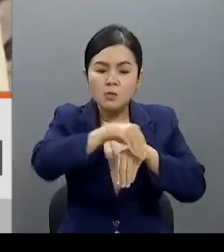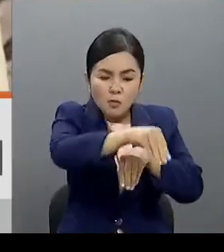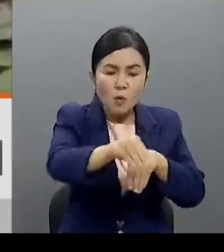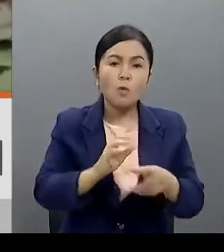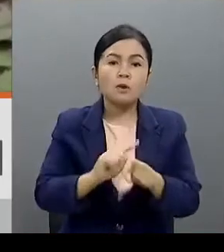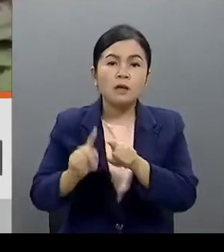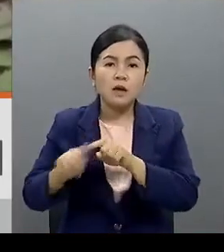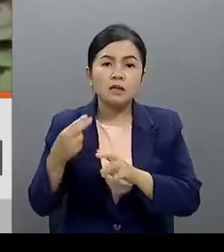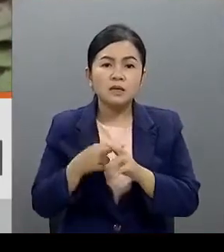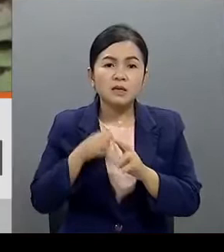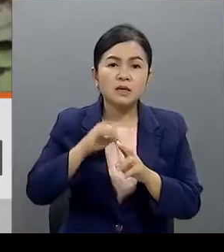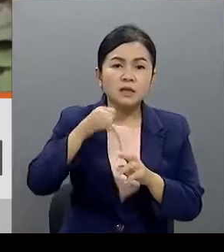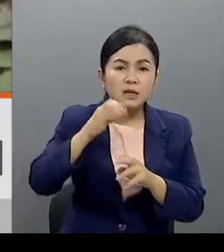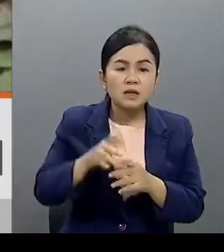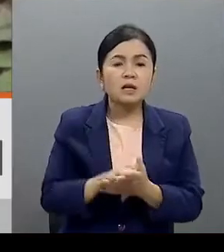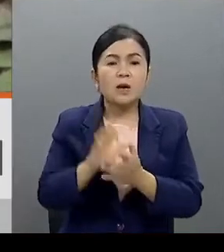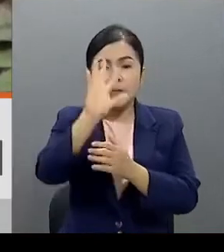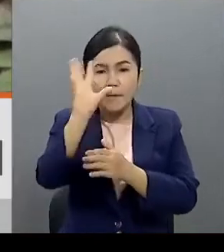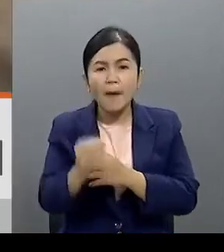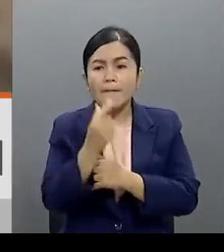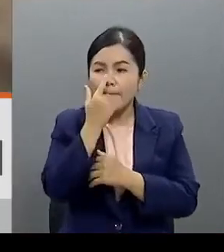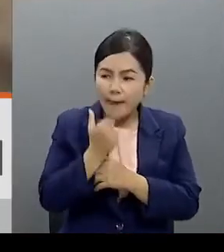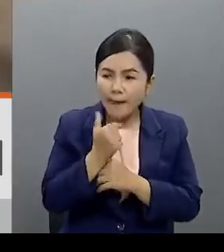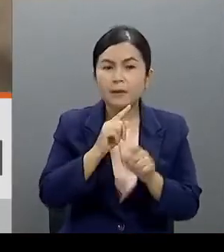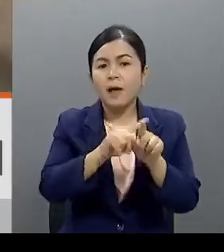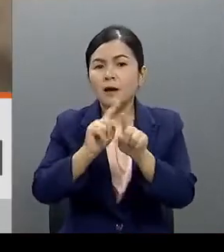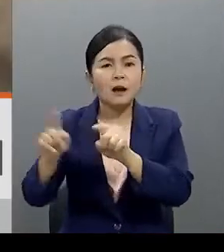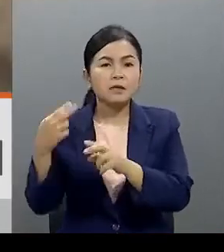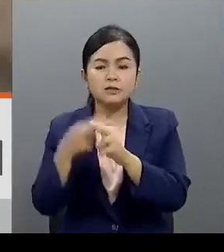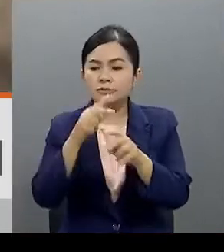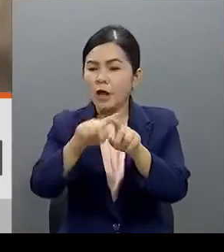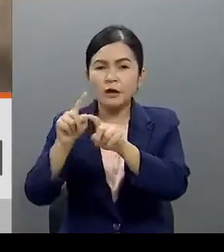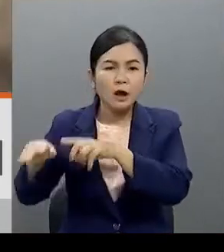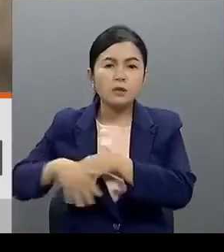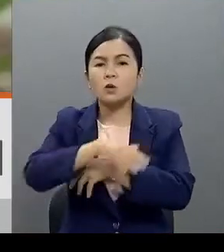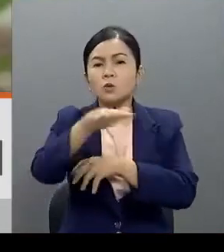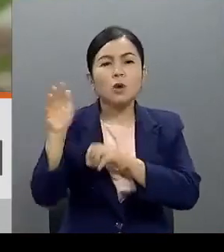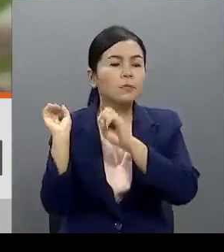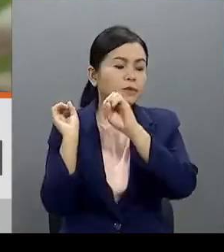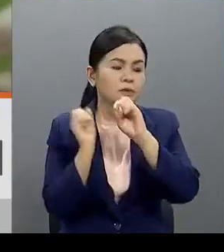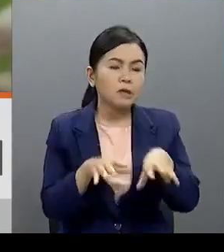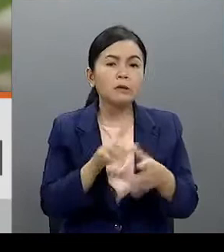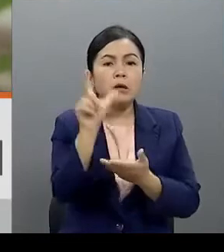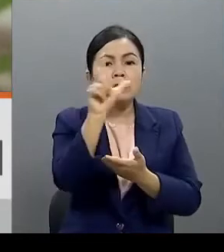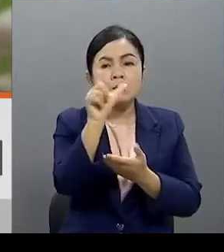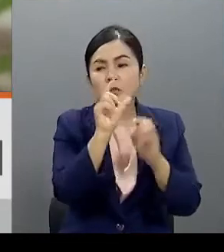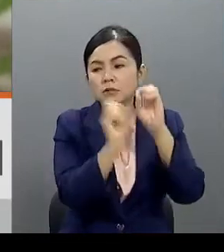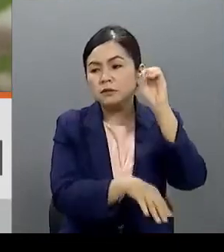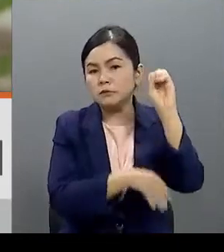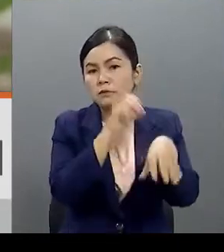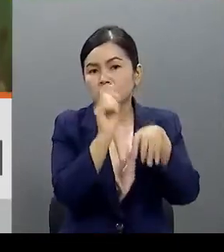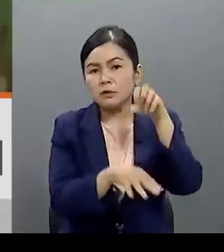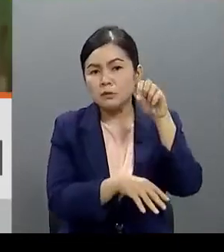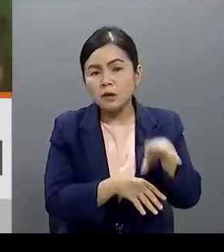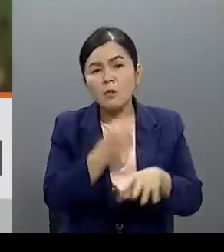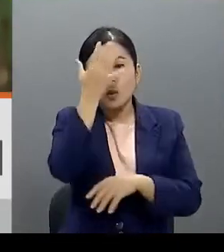มหาชนกแดงจักรพรรดิและพันธุ์อื่นๆให้เน่าขาต้นและร่วงหล่นตามพื้นจำนวนมากเนื่องจากขณะ